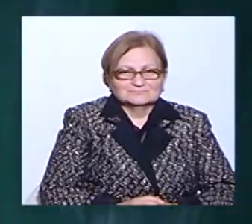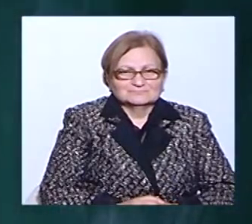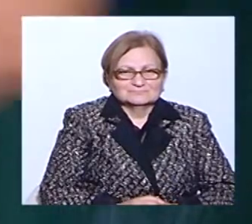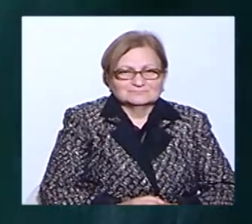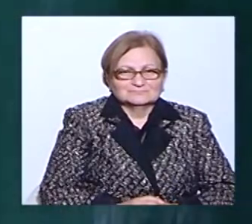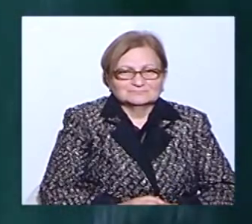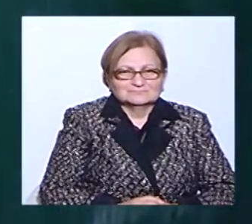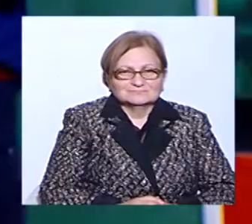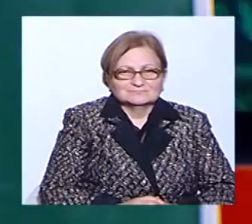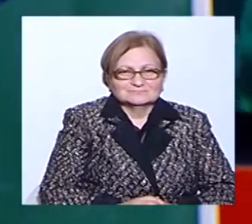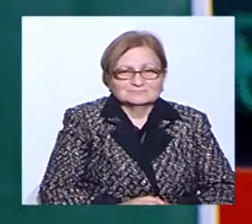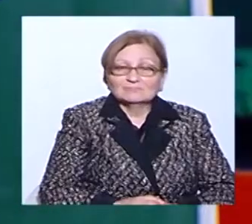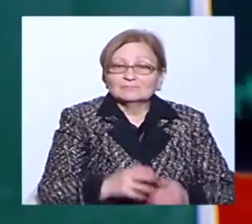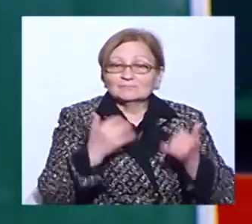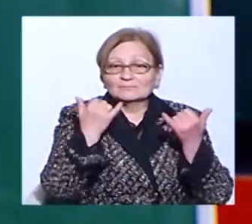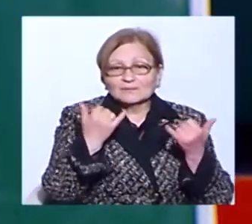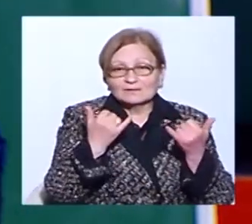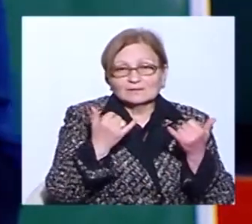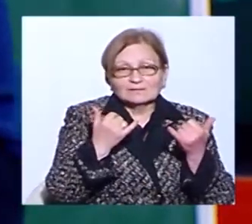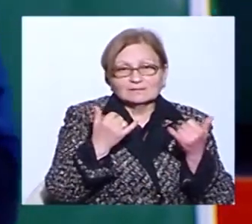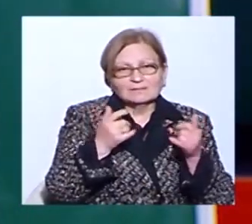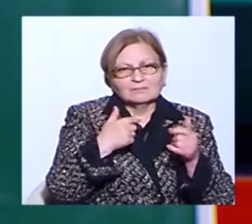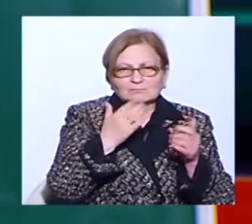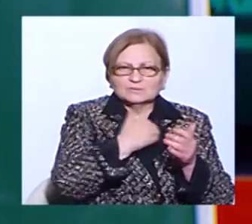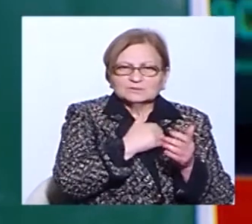5. ახლა დავაწყვილებ.